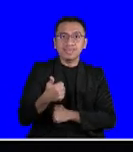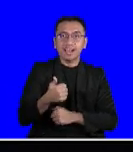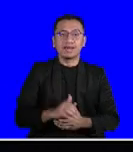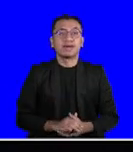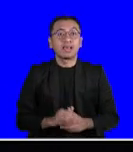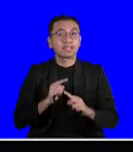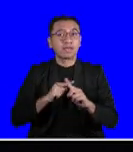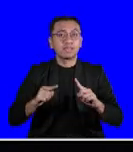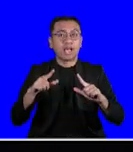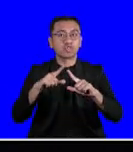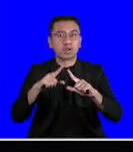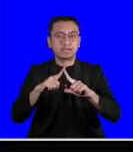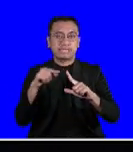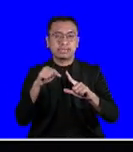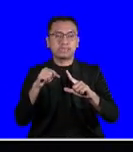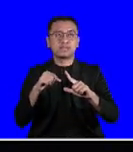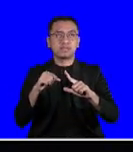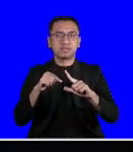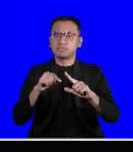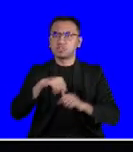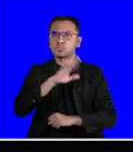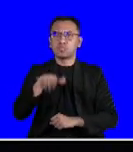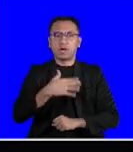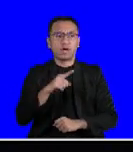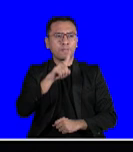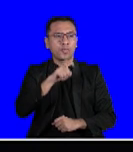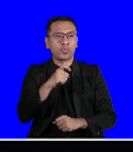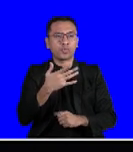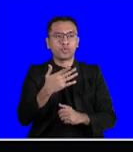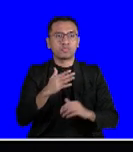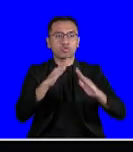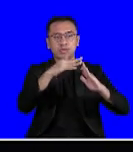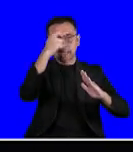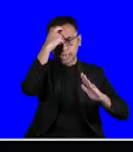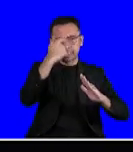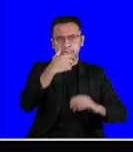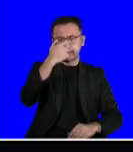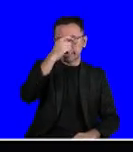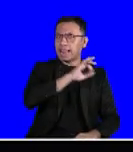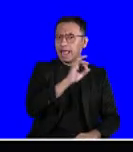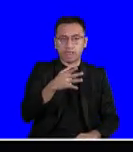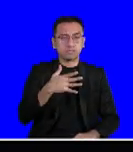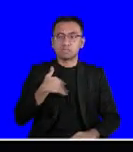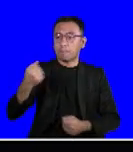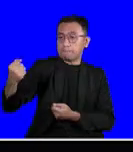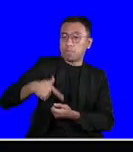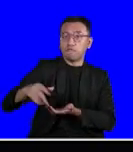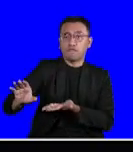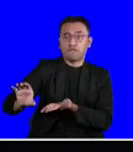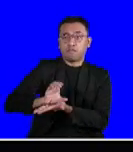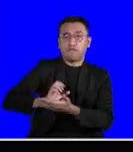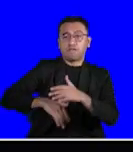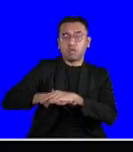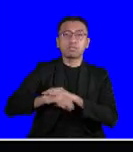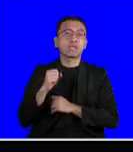miliki ternyata tidak bisa mengcover seluruh biaya kesehatan yang terjadi. Hal ini bisa disebabkan